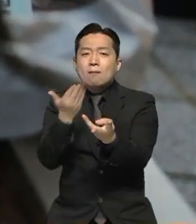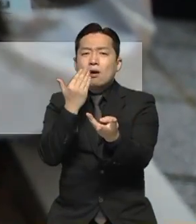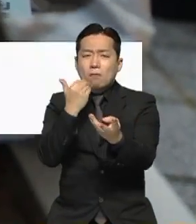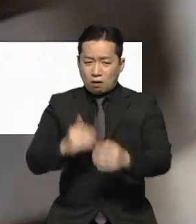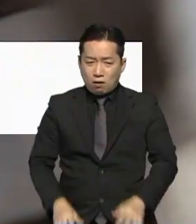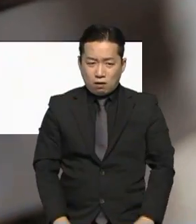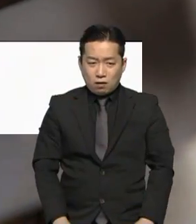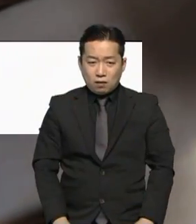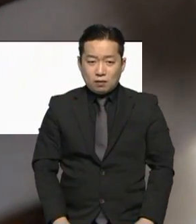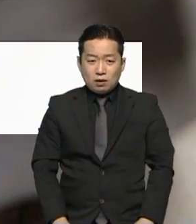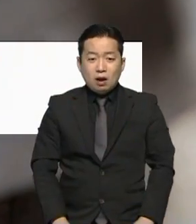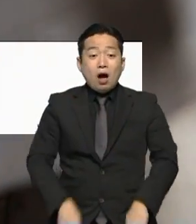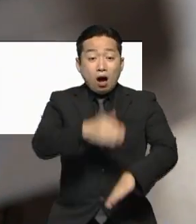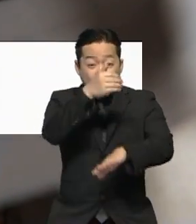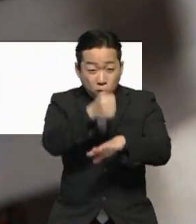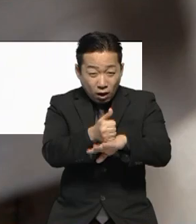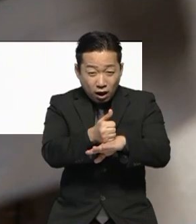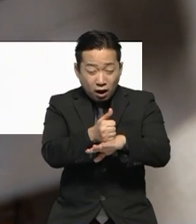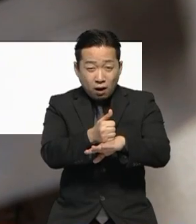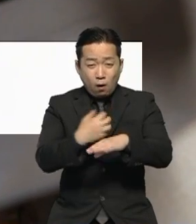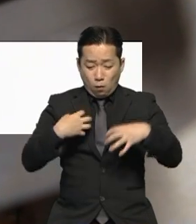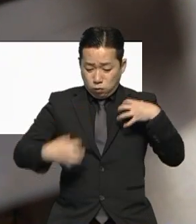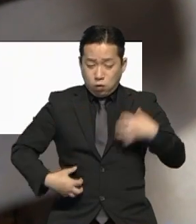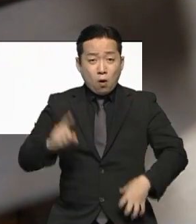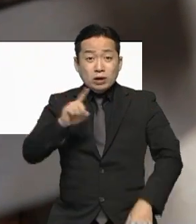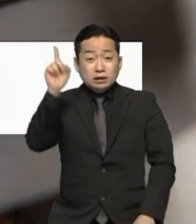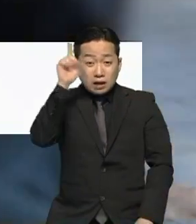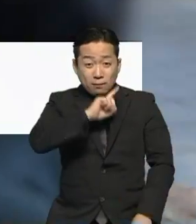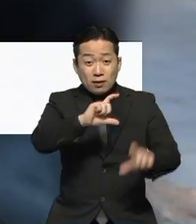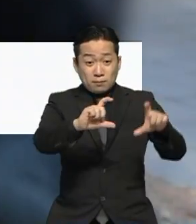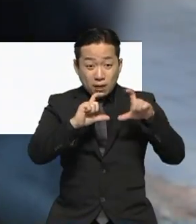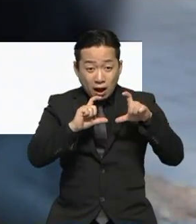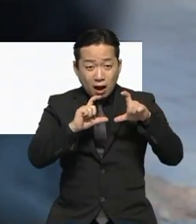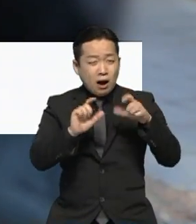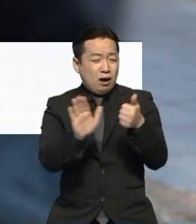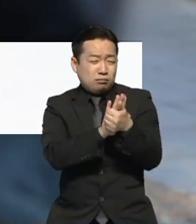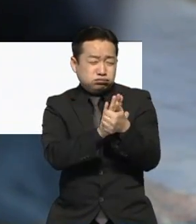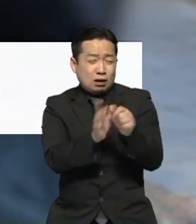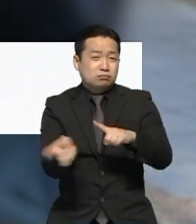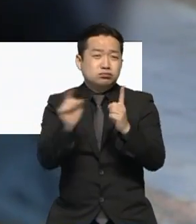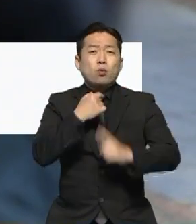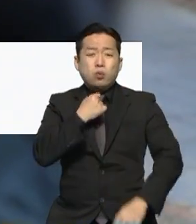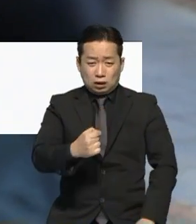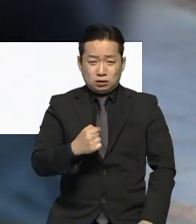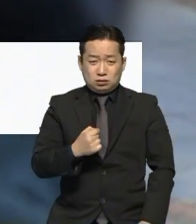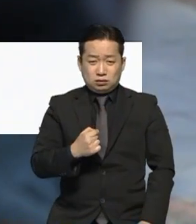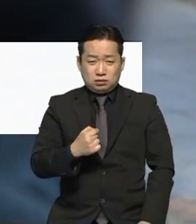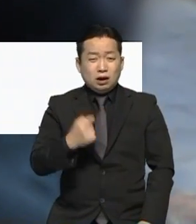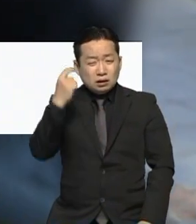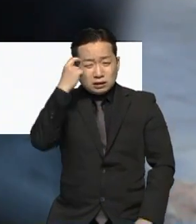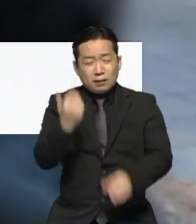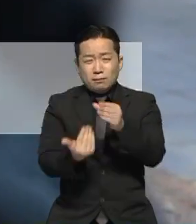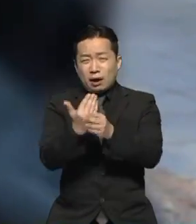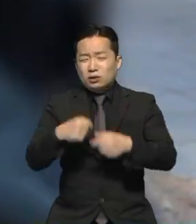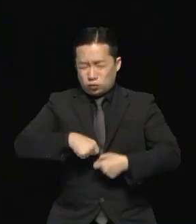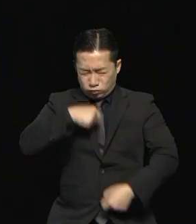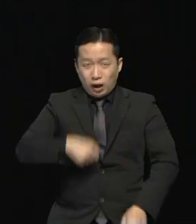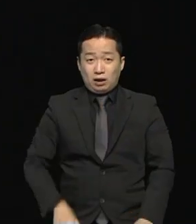차라리 결과가 어디가 안 좋다 해갖고 그거를 치료를 빨리 해버렸으면 좋겠다. 그 생각이 들더라고